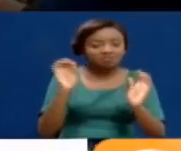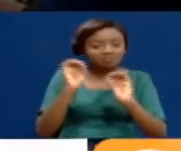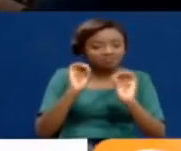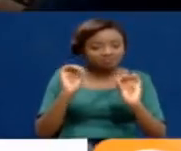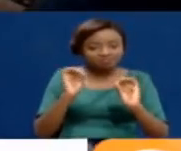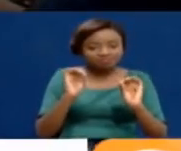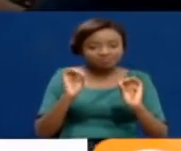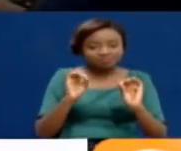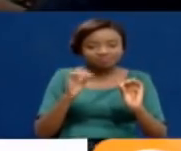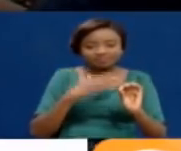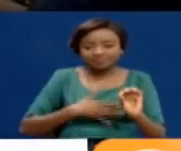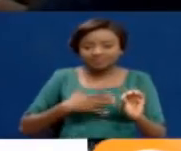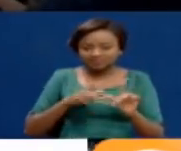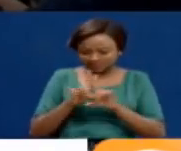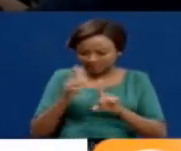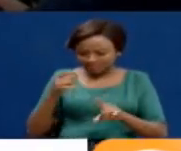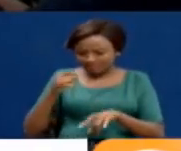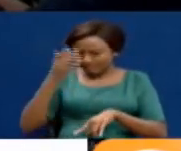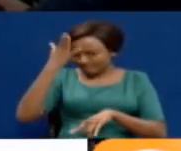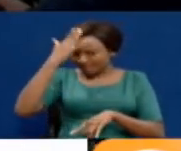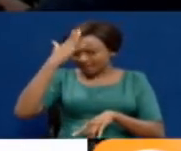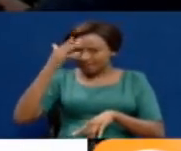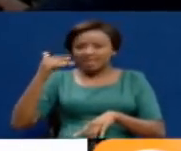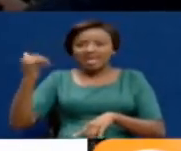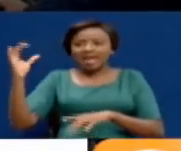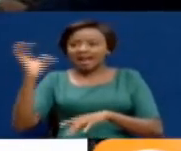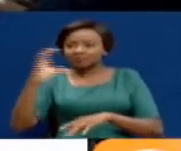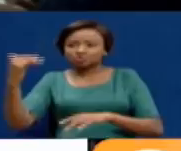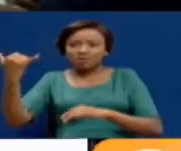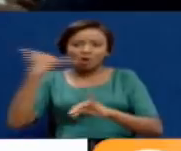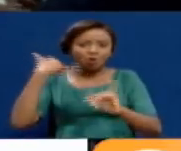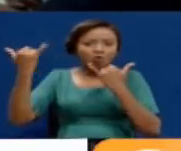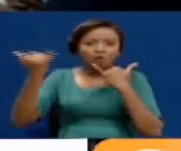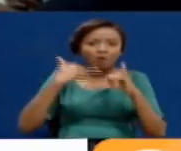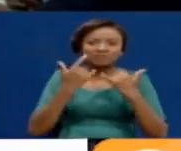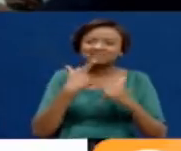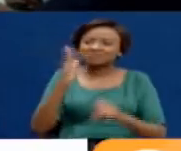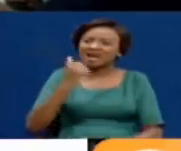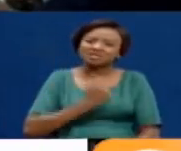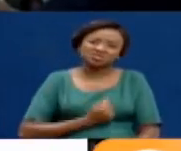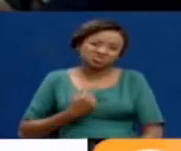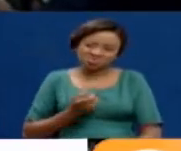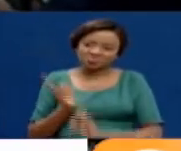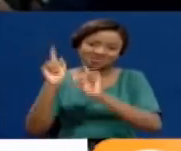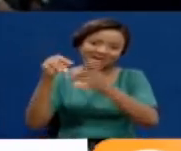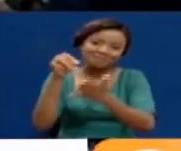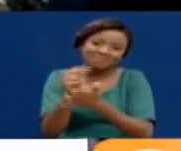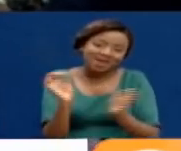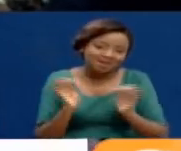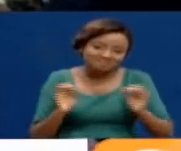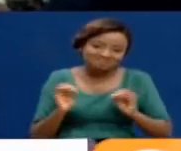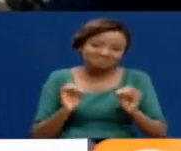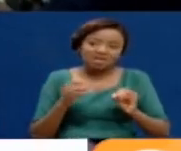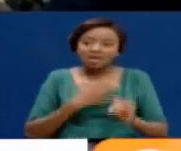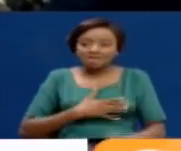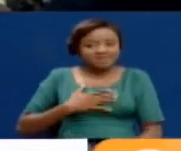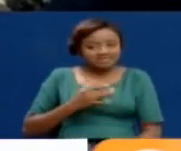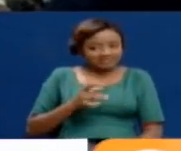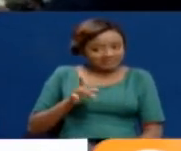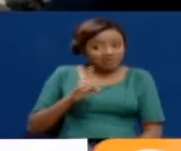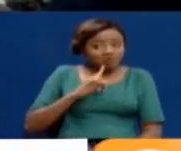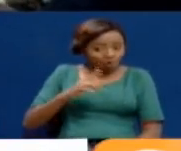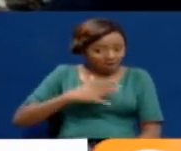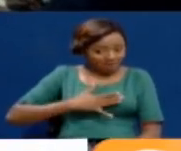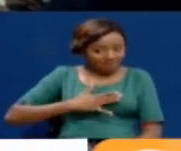We immediately felt the effect on Monday when customers started calling us that you know, we'll not be coming to buy or put our orders on